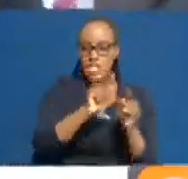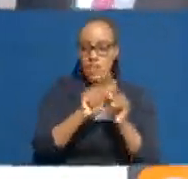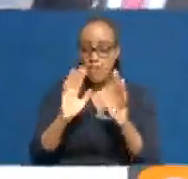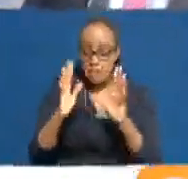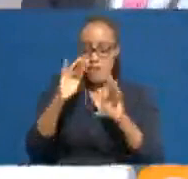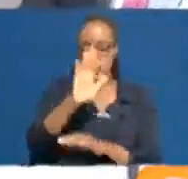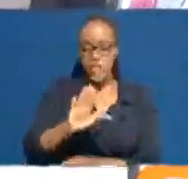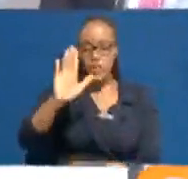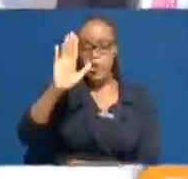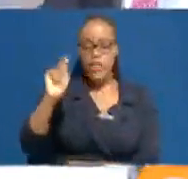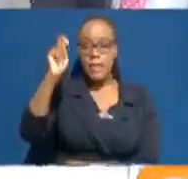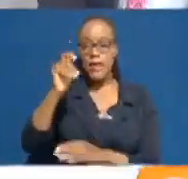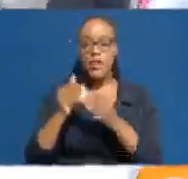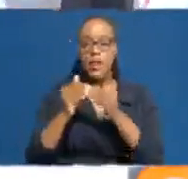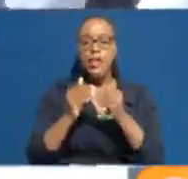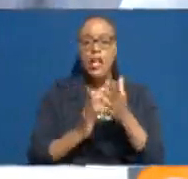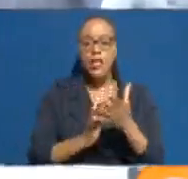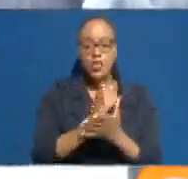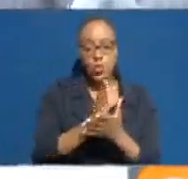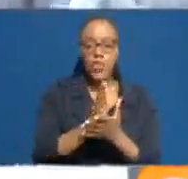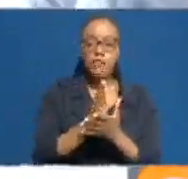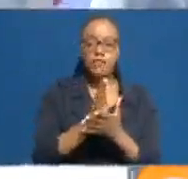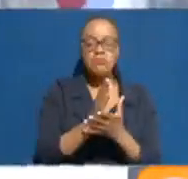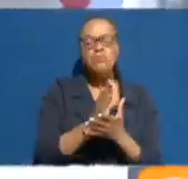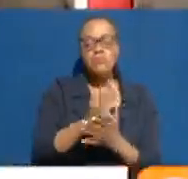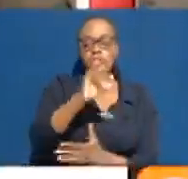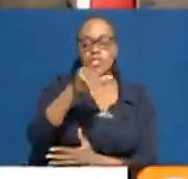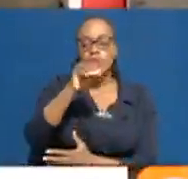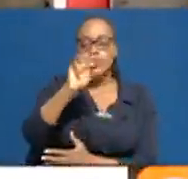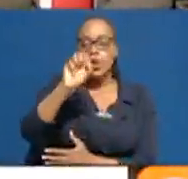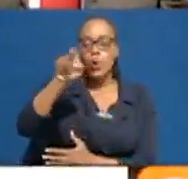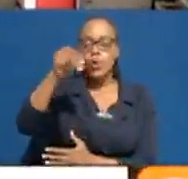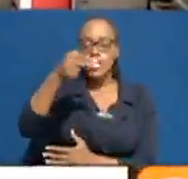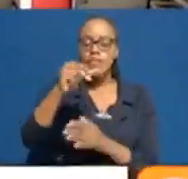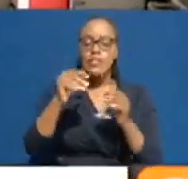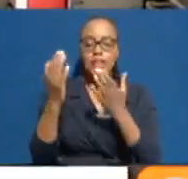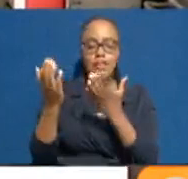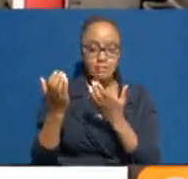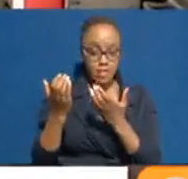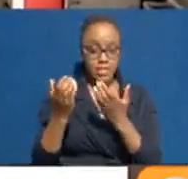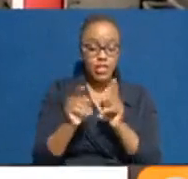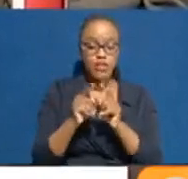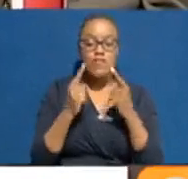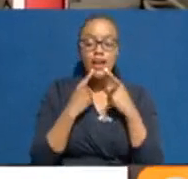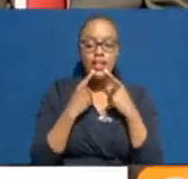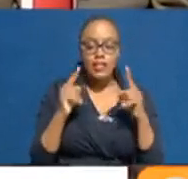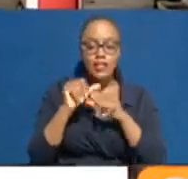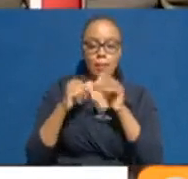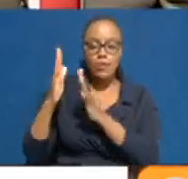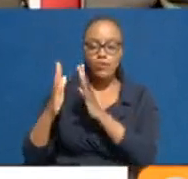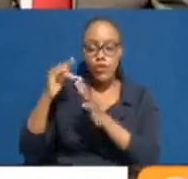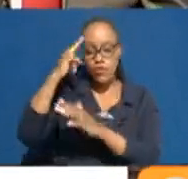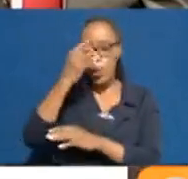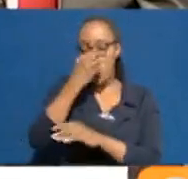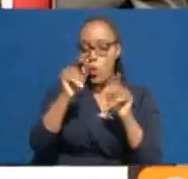uapishaji rais inayoongozwa na katibu wa baraza la mawaziri Joseph Kinyua inahitajika kutoa taarifa za kiusalama kwa Ruto